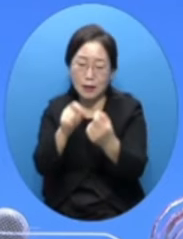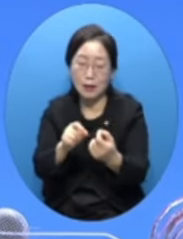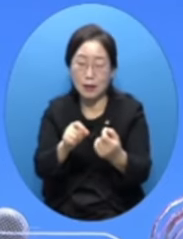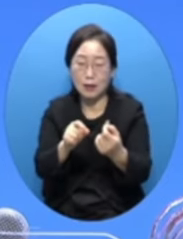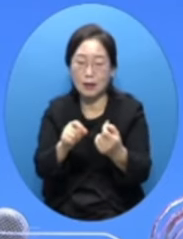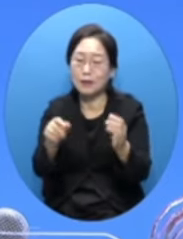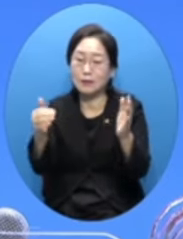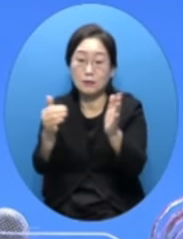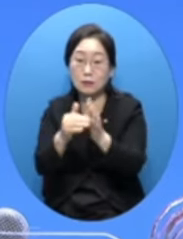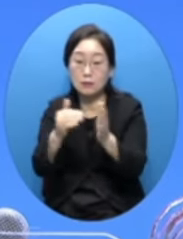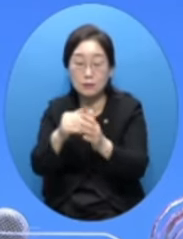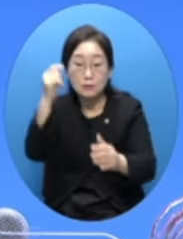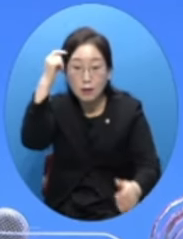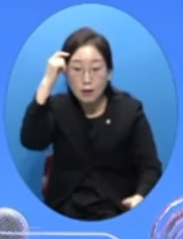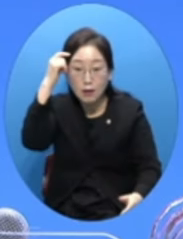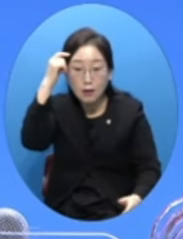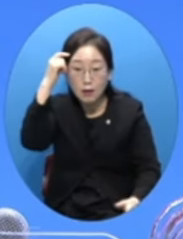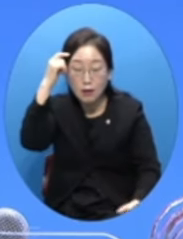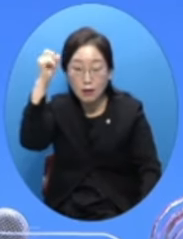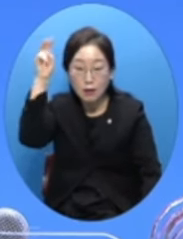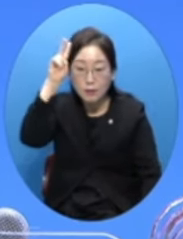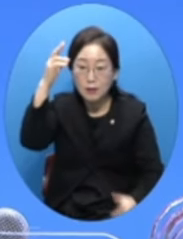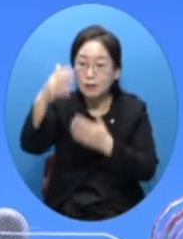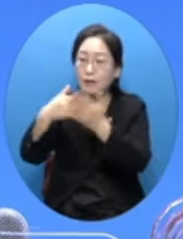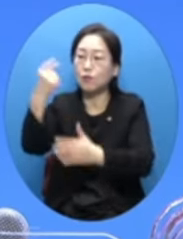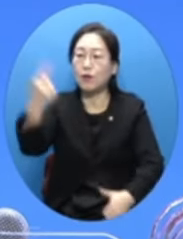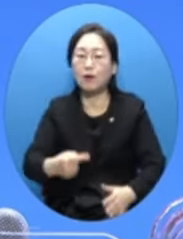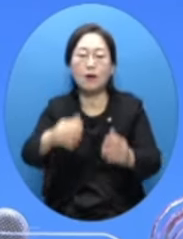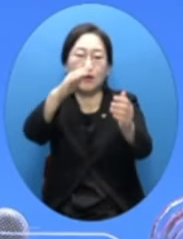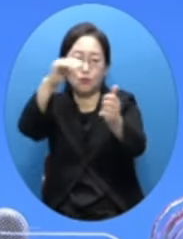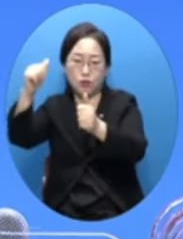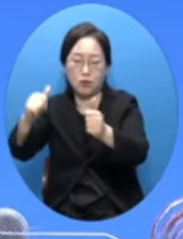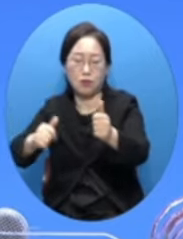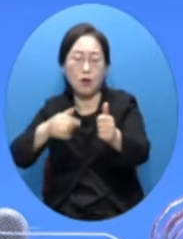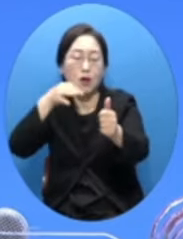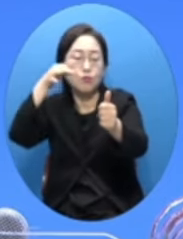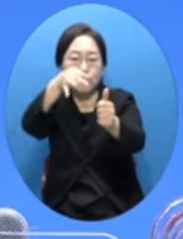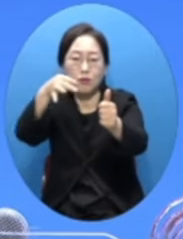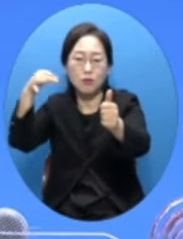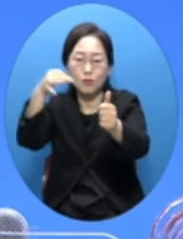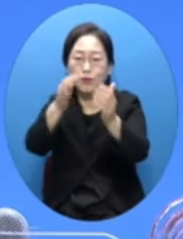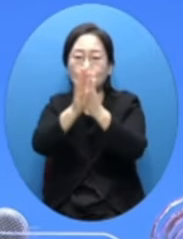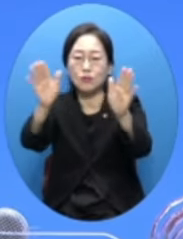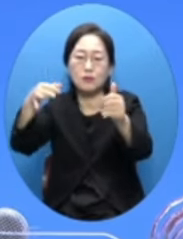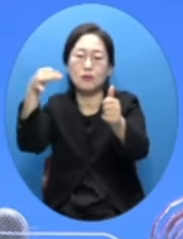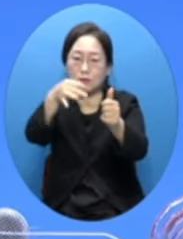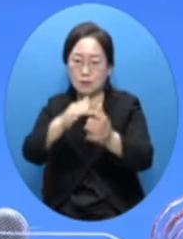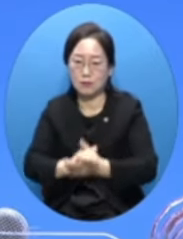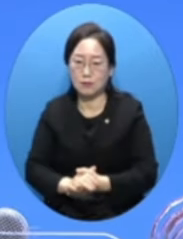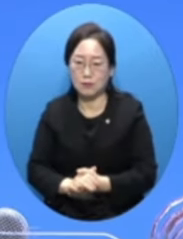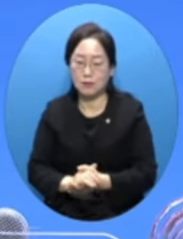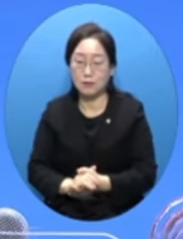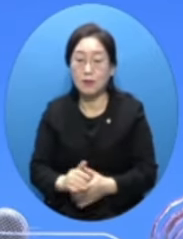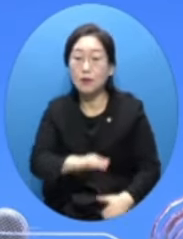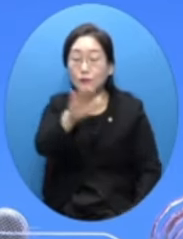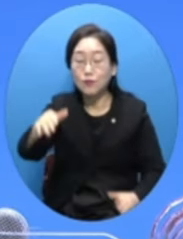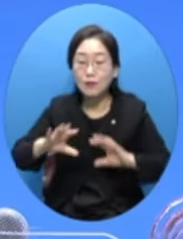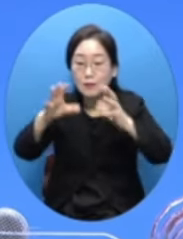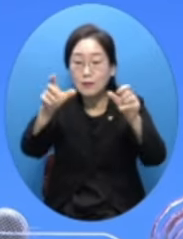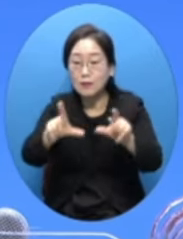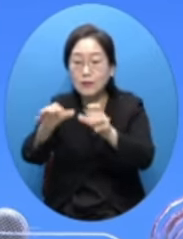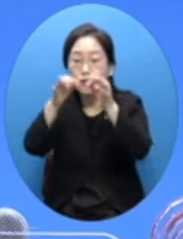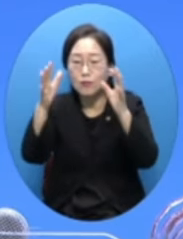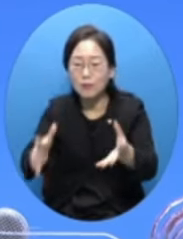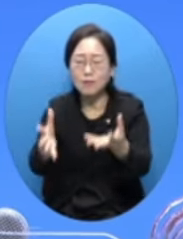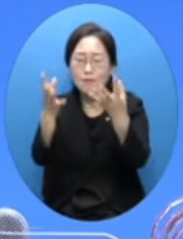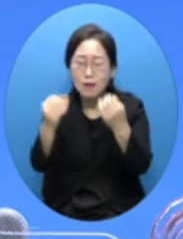그때에 하나님이 오셔서 그를 부르십니다. 모세야 모세야. 우리가 이 세상 살아가면서